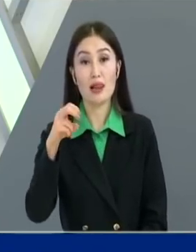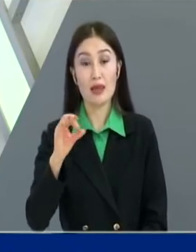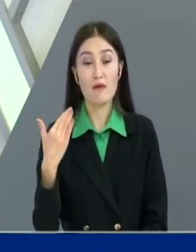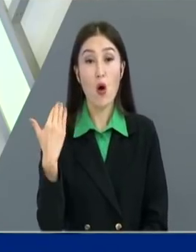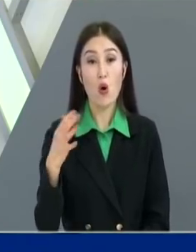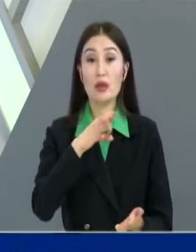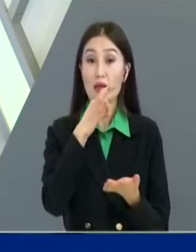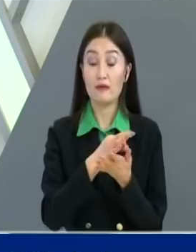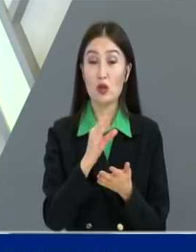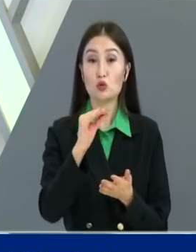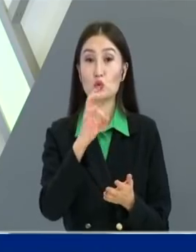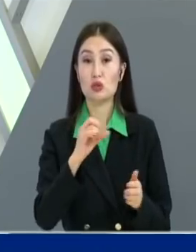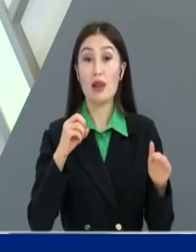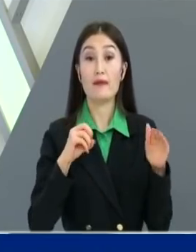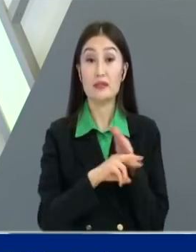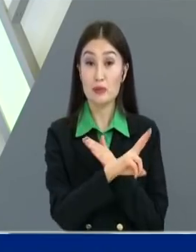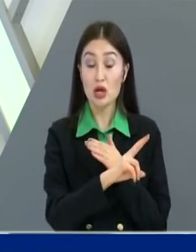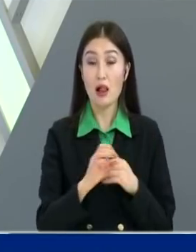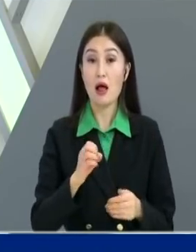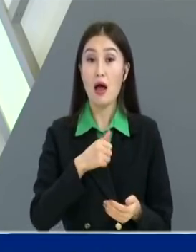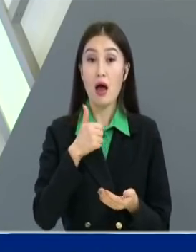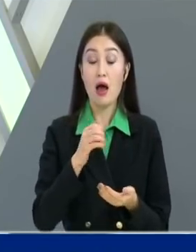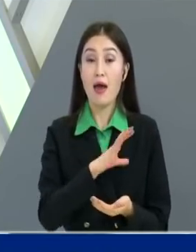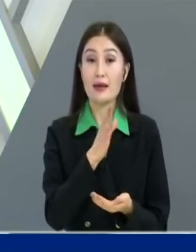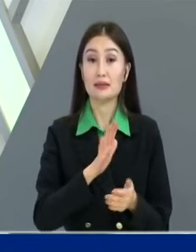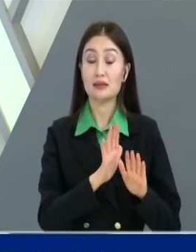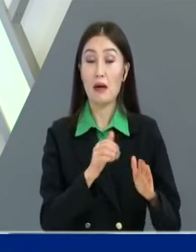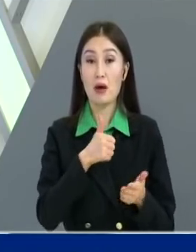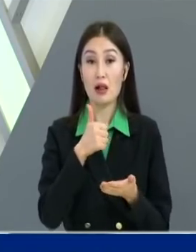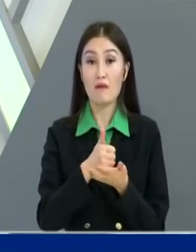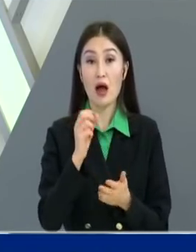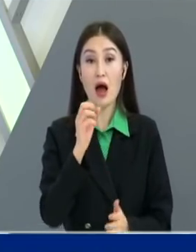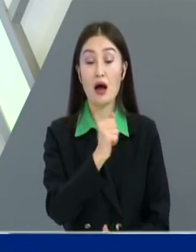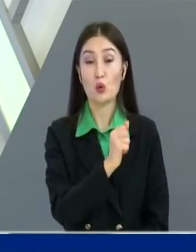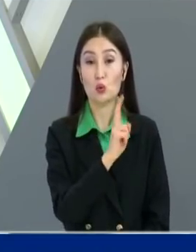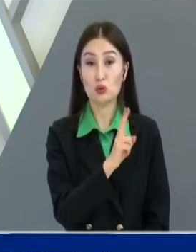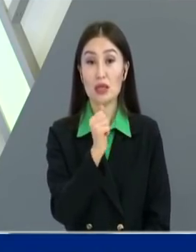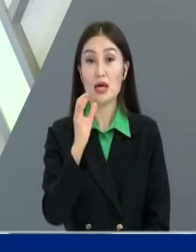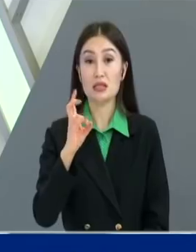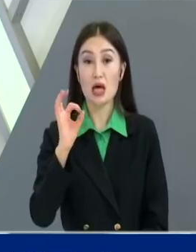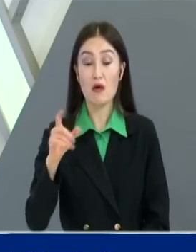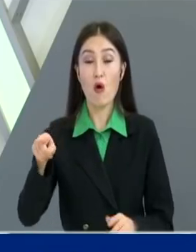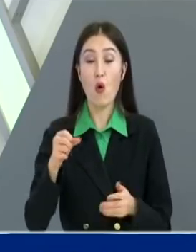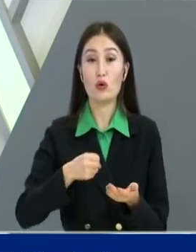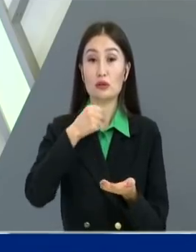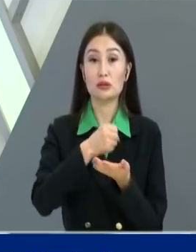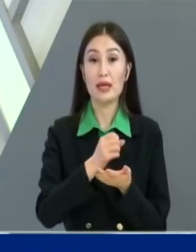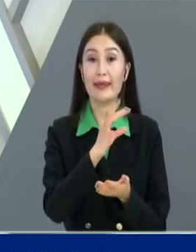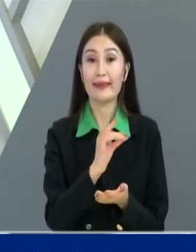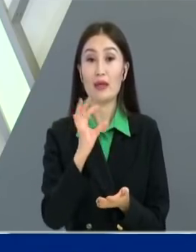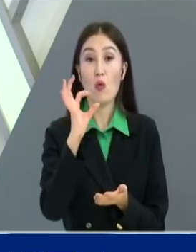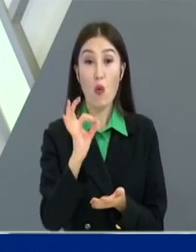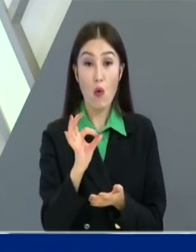что Джунушалиев сбежал. Экзам главы МВД Курсан Асанов заявил, что он возглавил ведомство в качестве